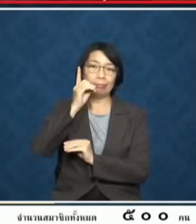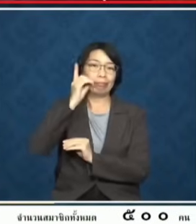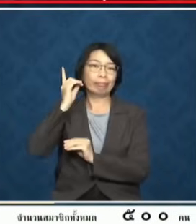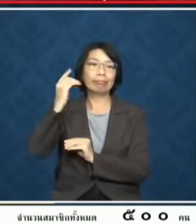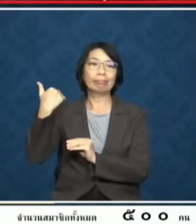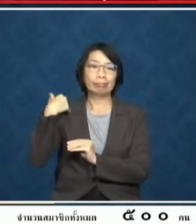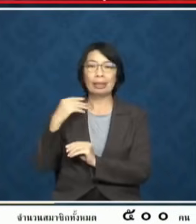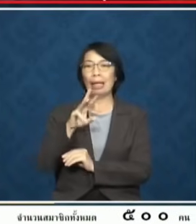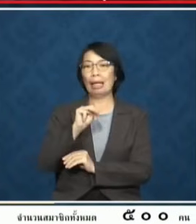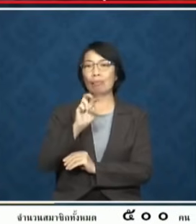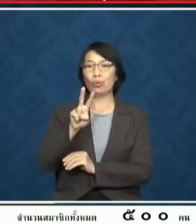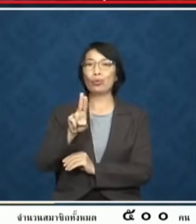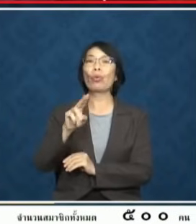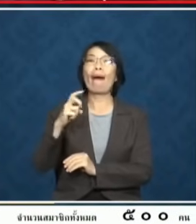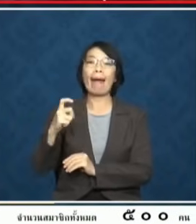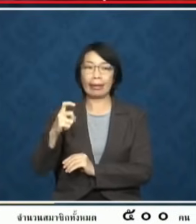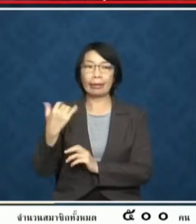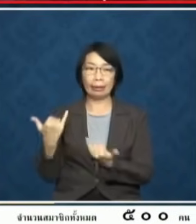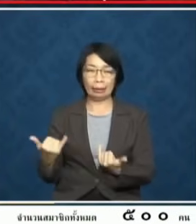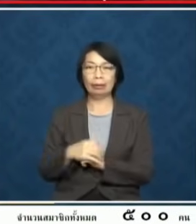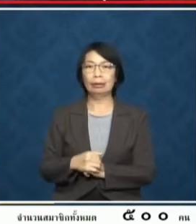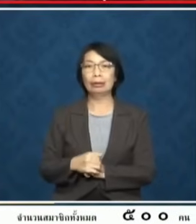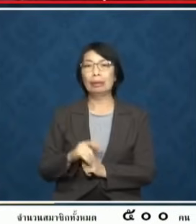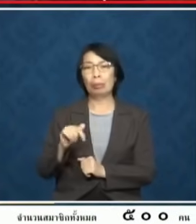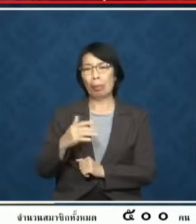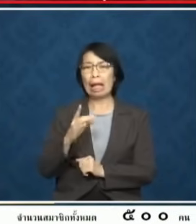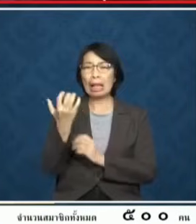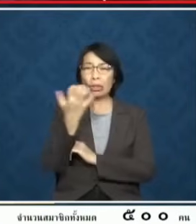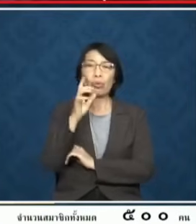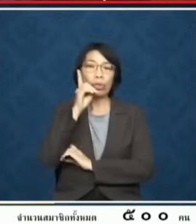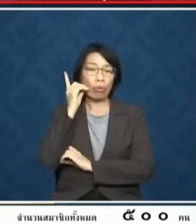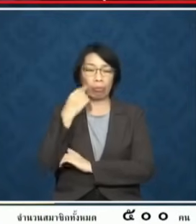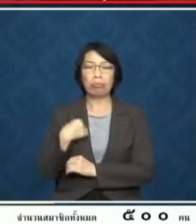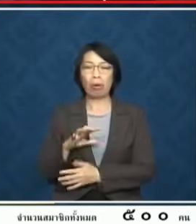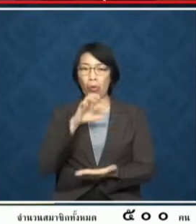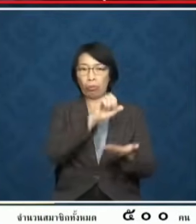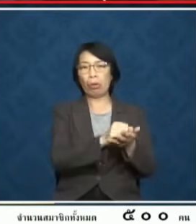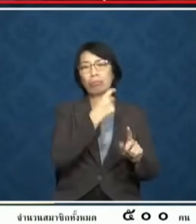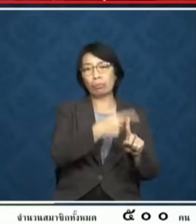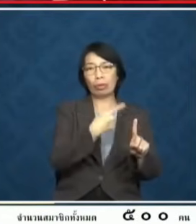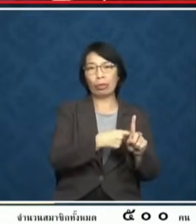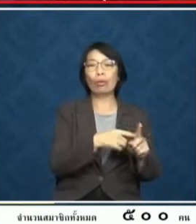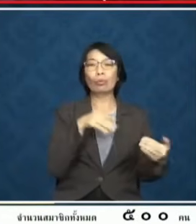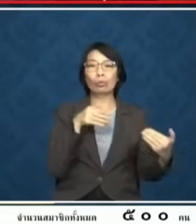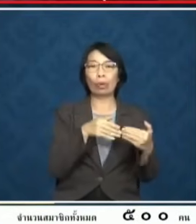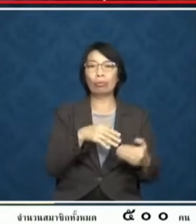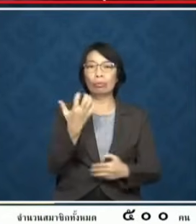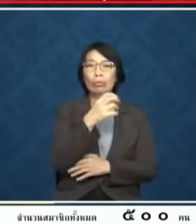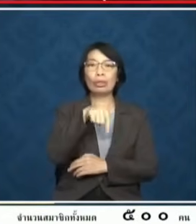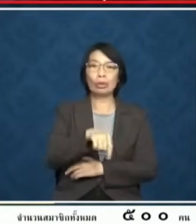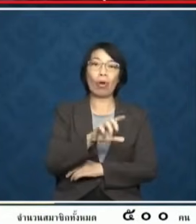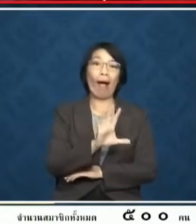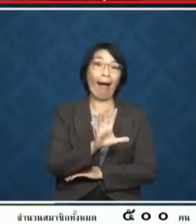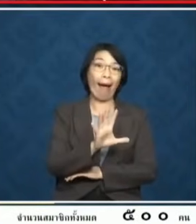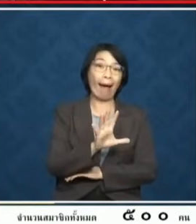Maที่ช่องทีวีดิจิตอลจะต้องเช่าททบ 5เพื่อใช้แพร่ภาพกระจายเสียงโดยมีค่าเช่าช่อง